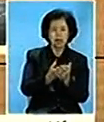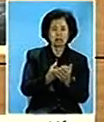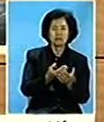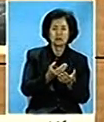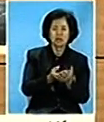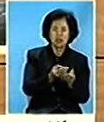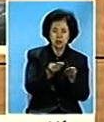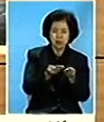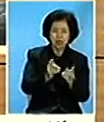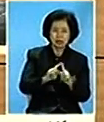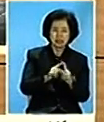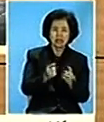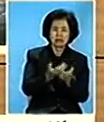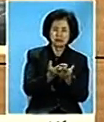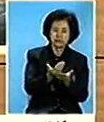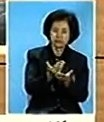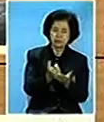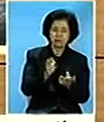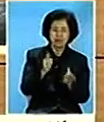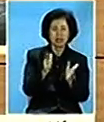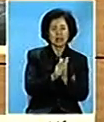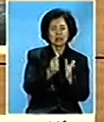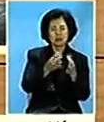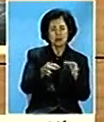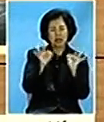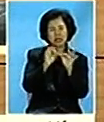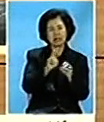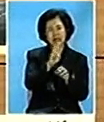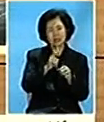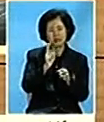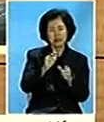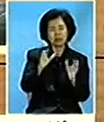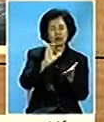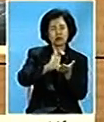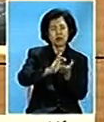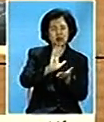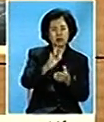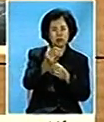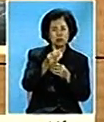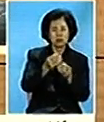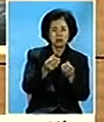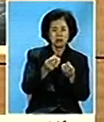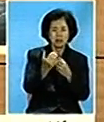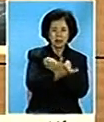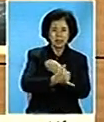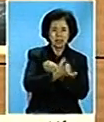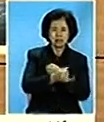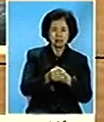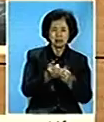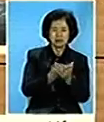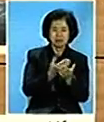ต่างๆนะครับซึ่งเป็นหลักสำคัญในการที่จะเอามาใช้เป็นเงินงบประมาณแผ่นดินส่วนเงินกู้ยืมจากต่างประเทศนั้นซึ่งเดี๋ยว